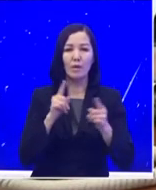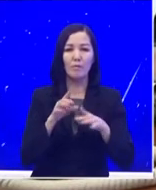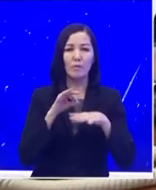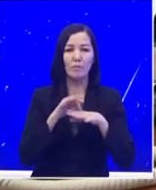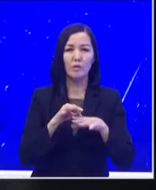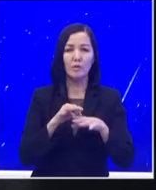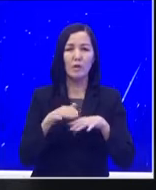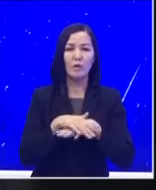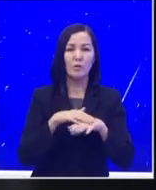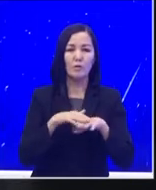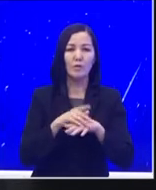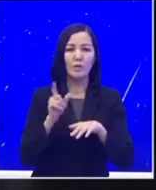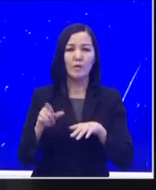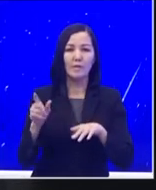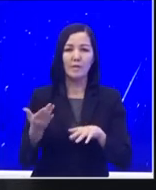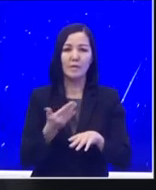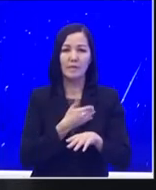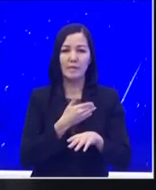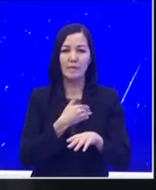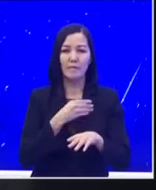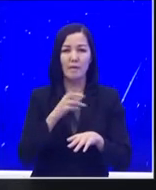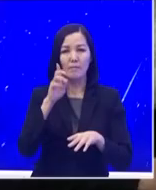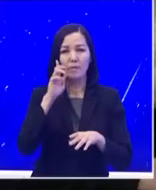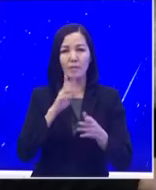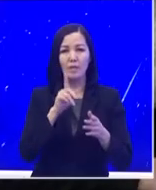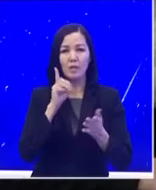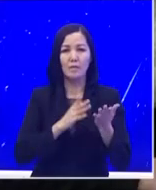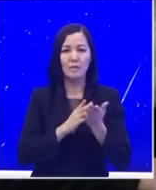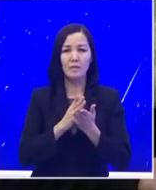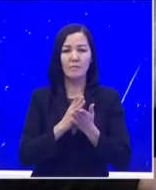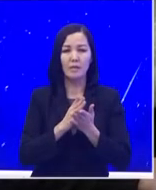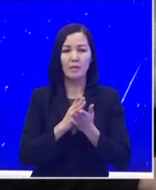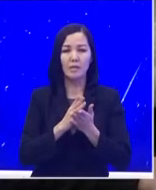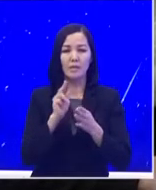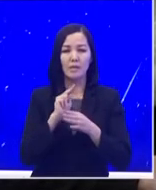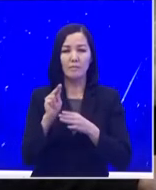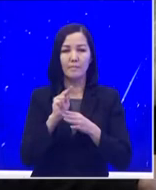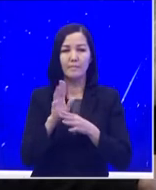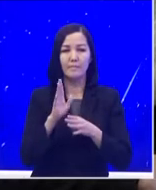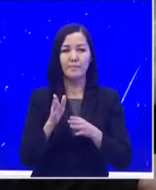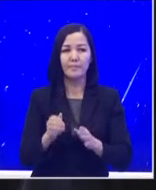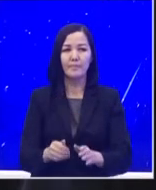өткізді. Тұрғындардың тілектерін тыңдап, мемлекеттік жас қызметшілерге кәсіби бағыт-бағдар берді.